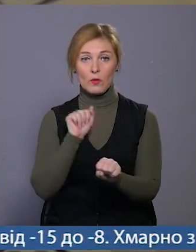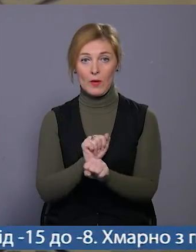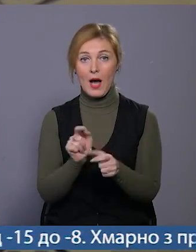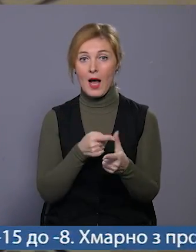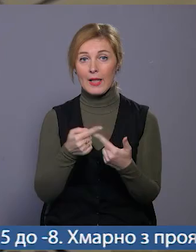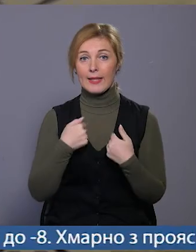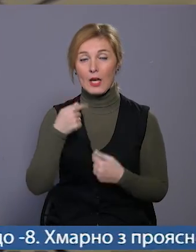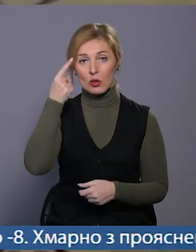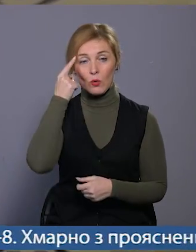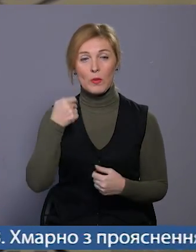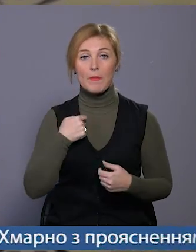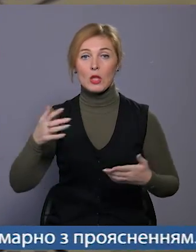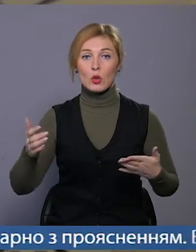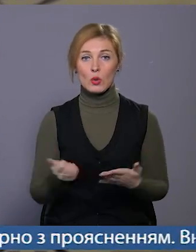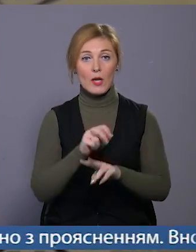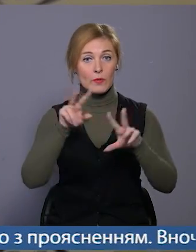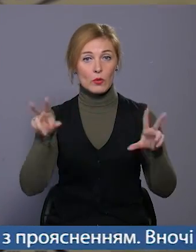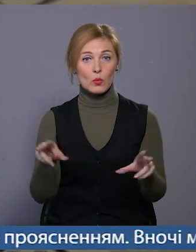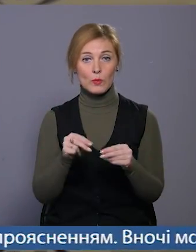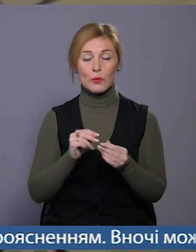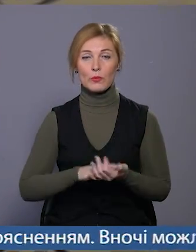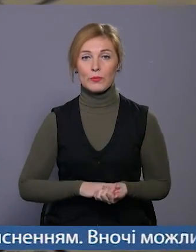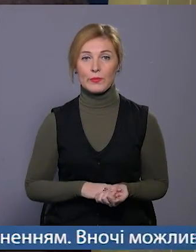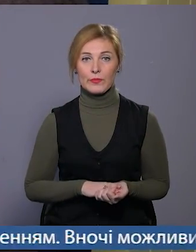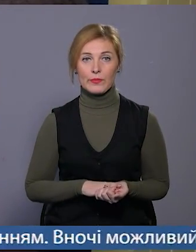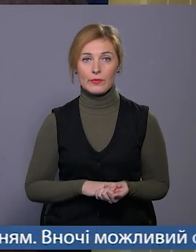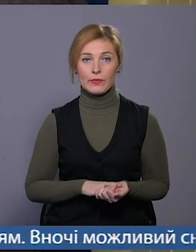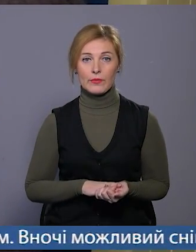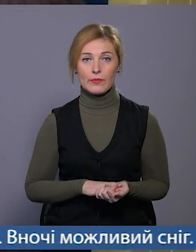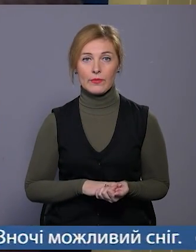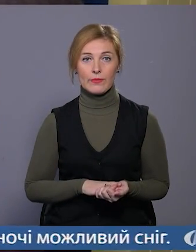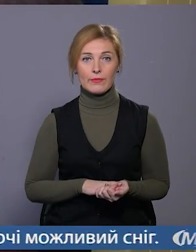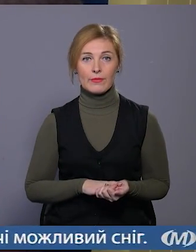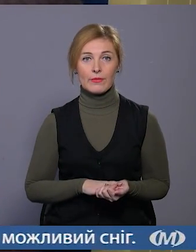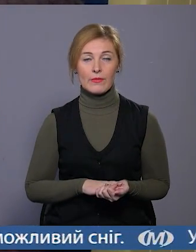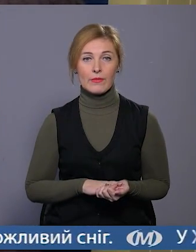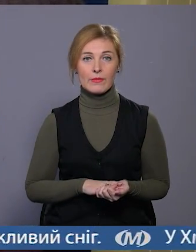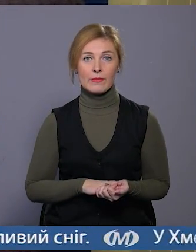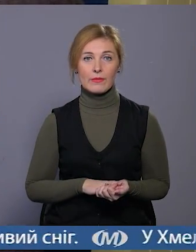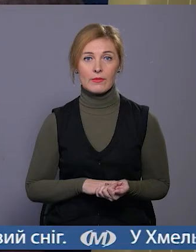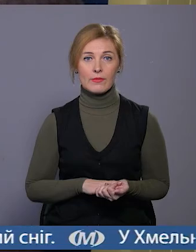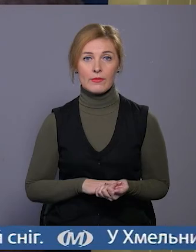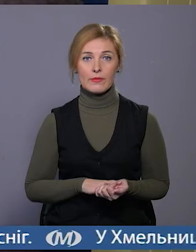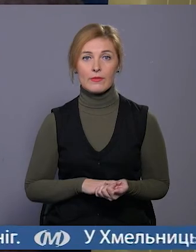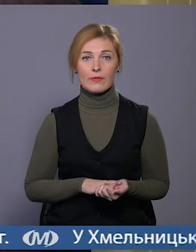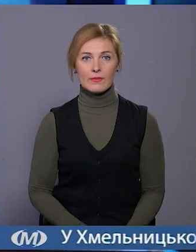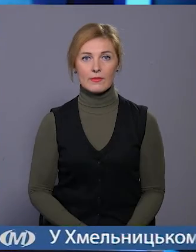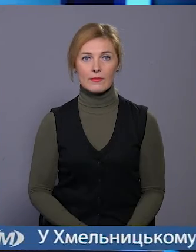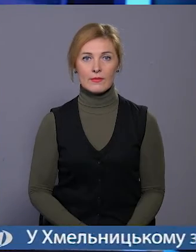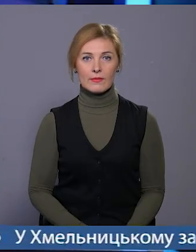одно ми досягнемо успіху на шляху реалізації цього мовного закону. Ольга Несмінова, Юрій Старушкін, Валерій Телиховський. Новини